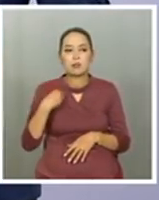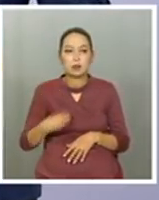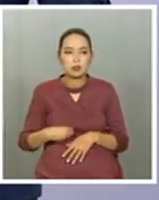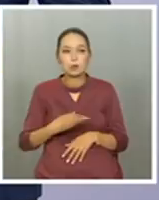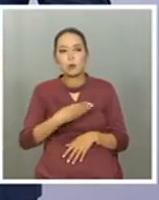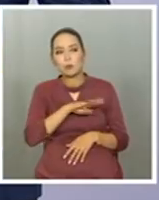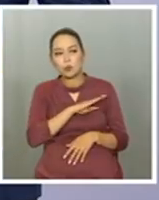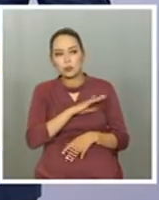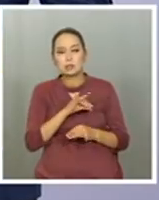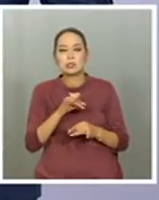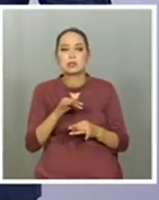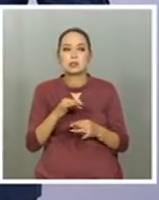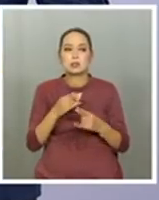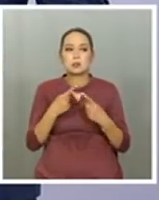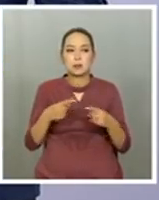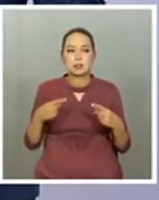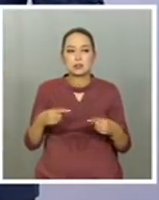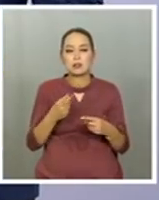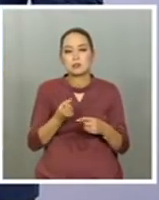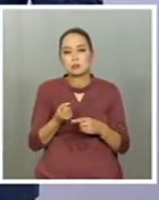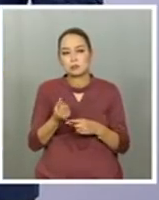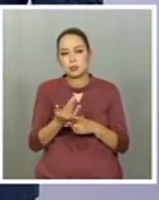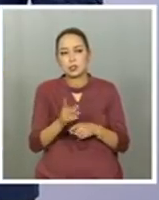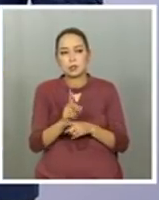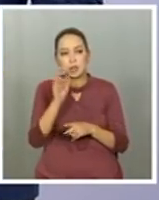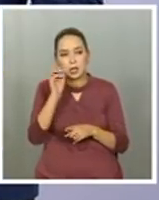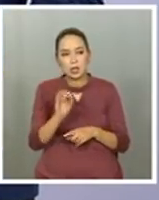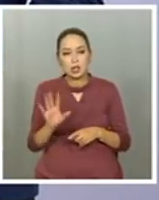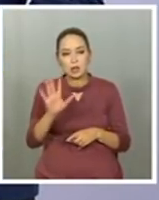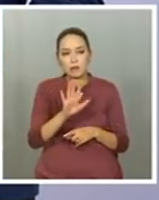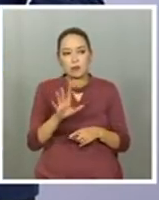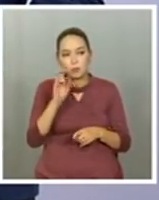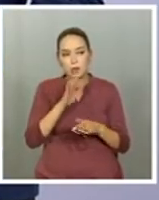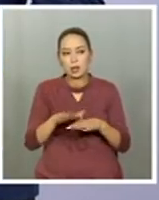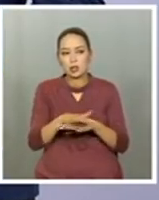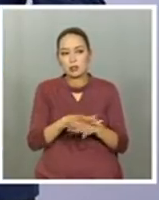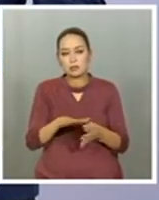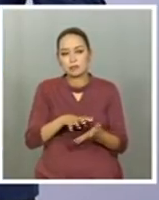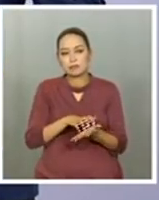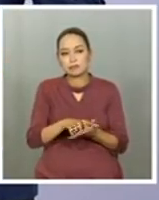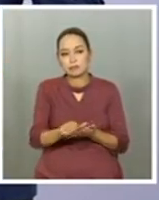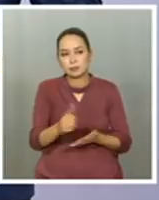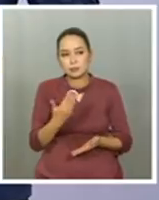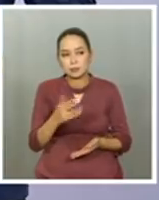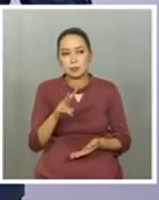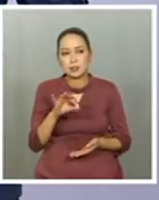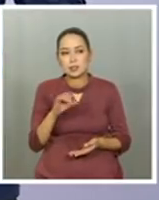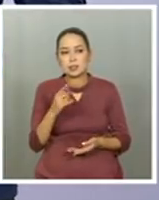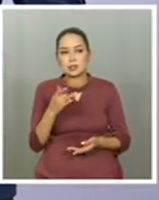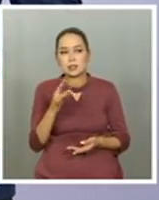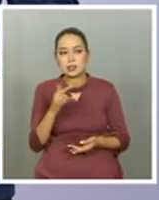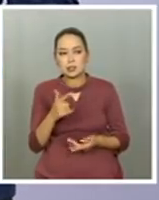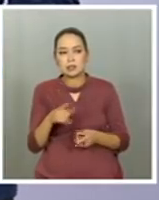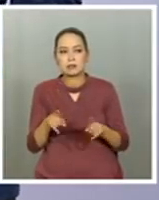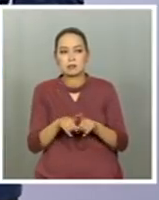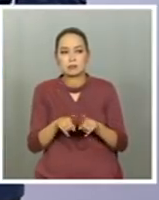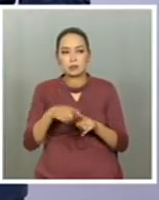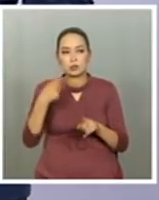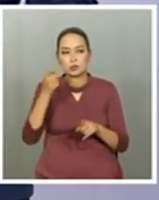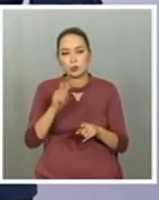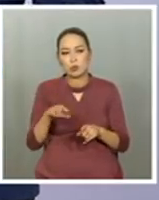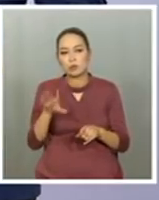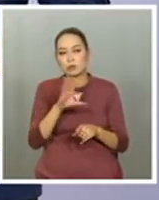да бірқатар Европа елдерін жаулап алу мақсатында Blitzkrieg, яғни қауырт соғыс тактикасын